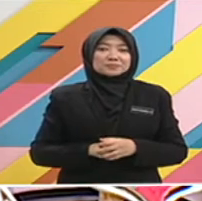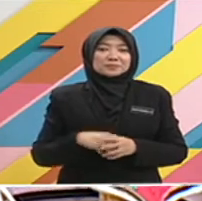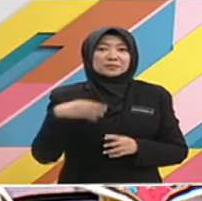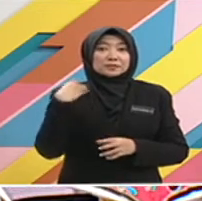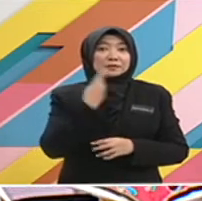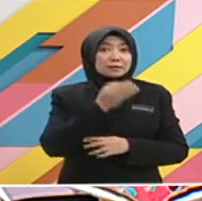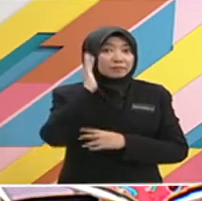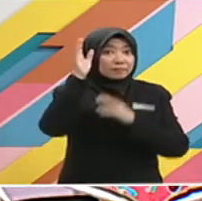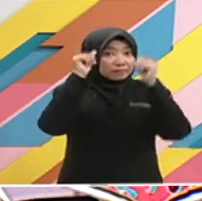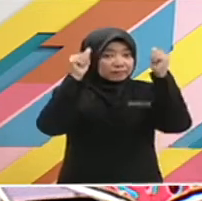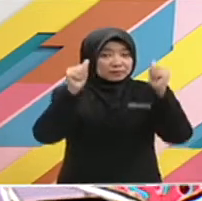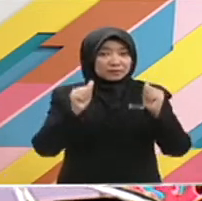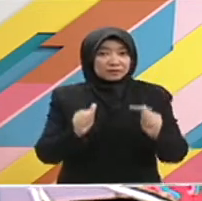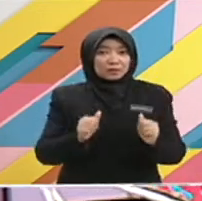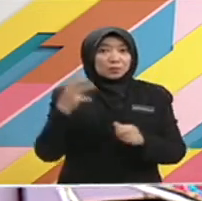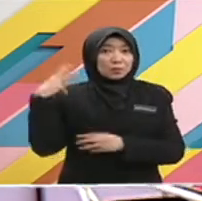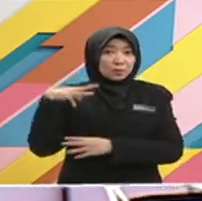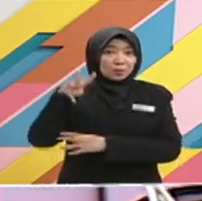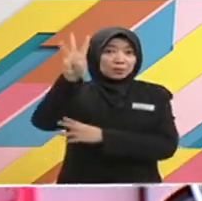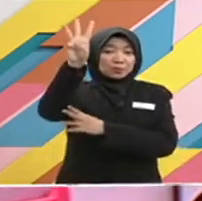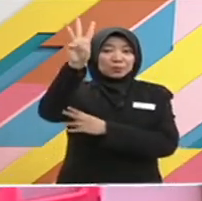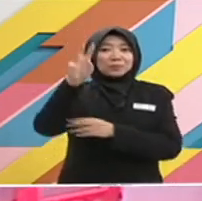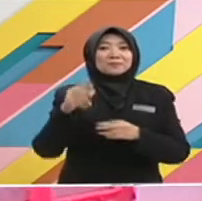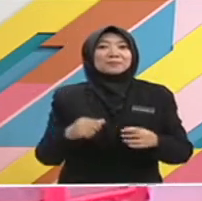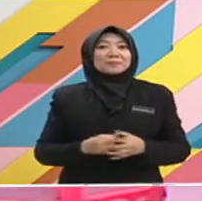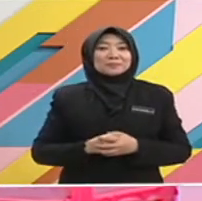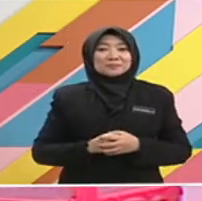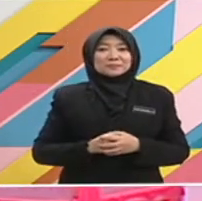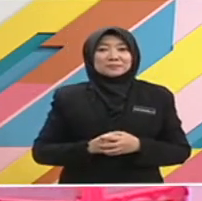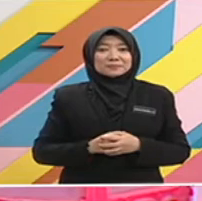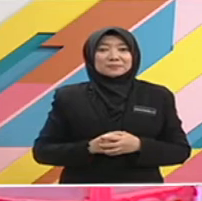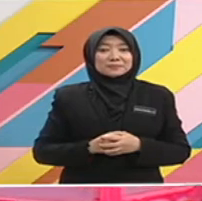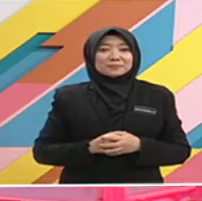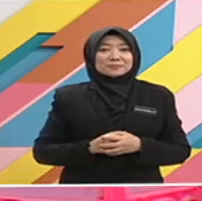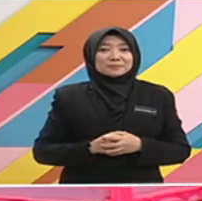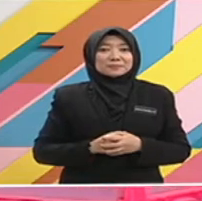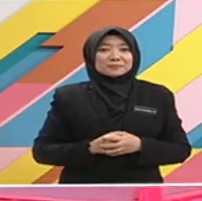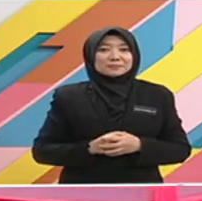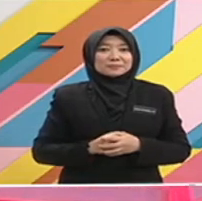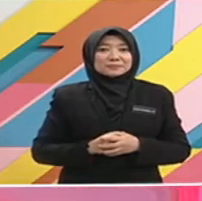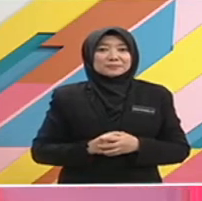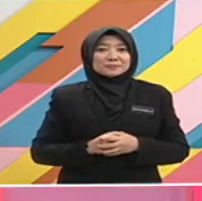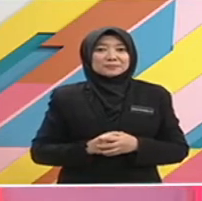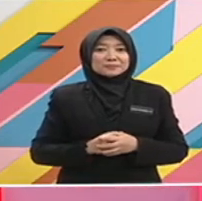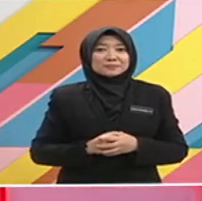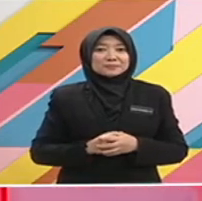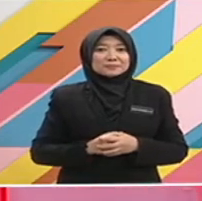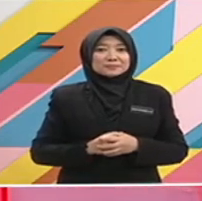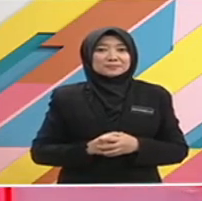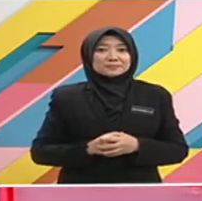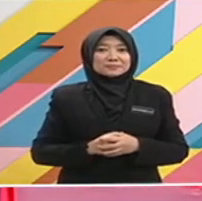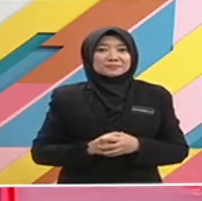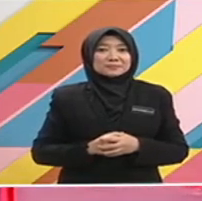akan lekatkan wow kita ni di sini. Okey, baiklah. Saya akan buka